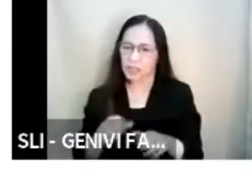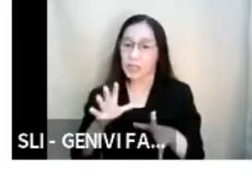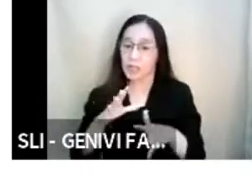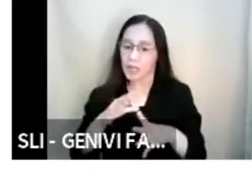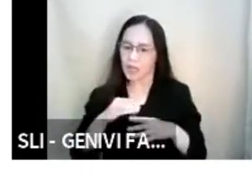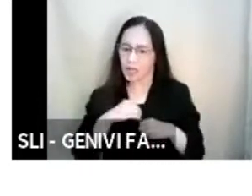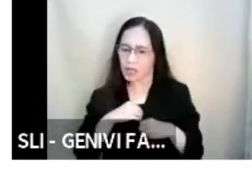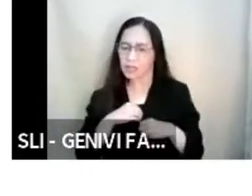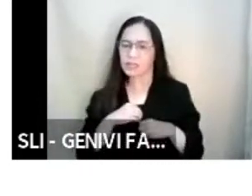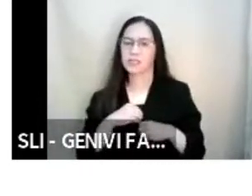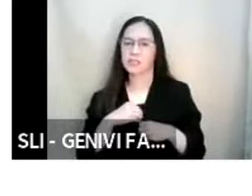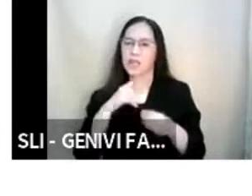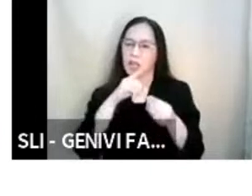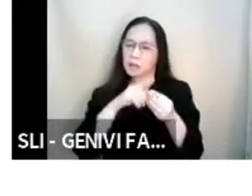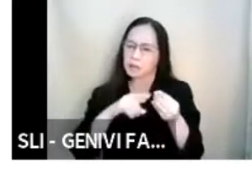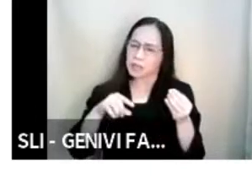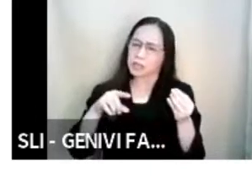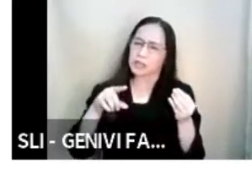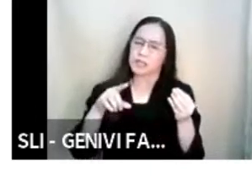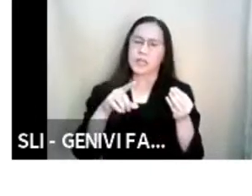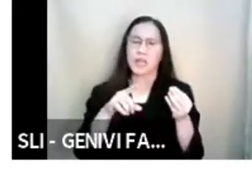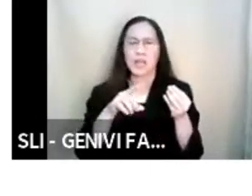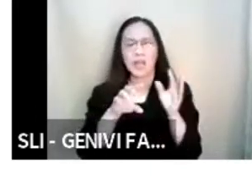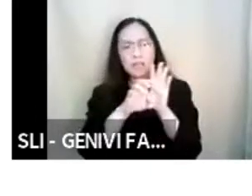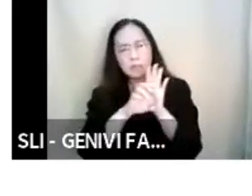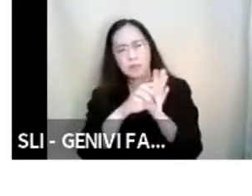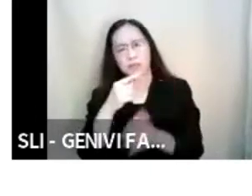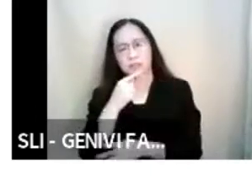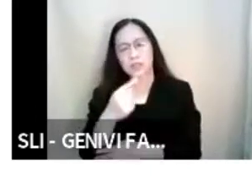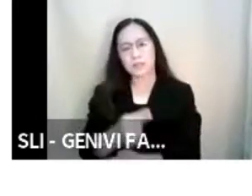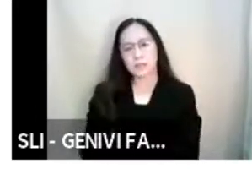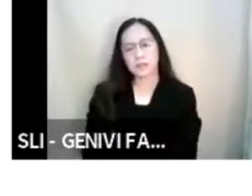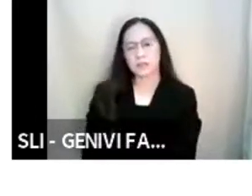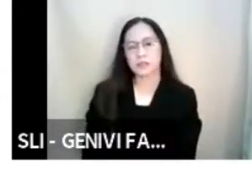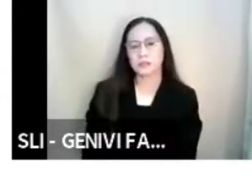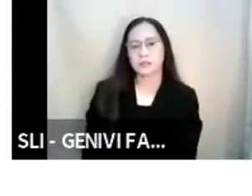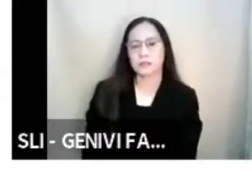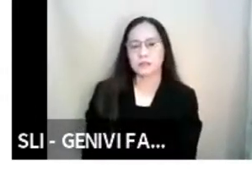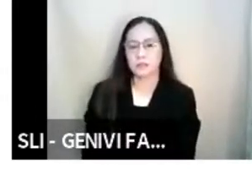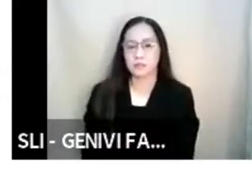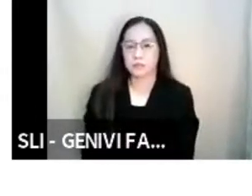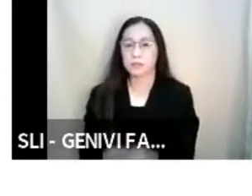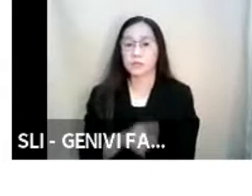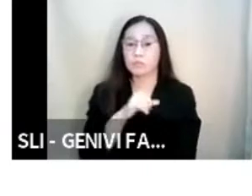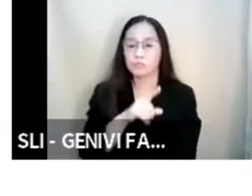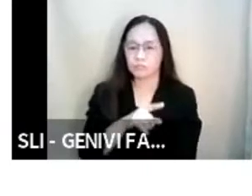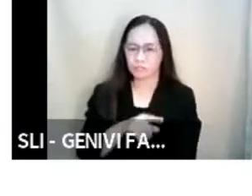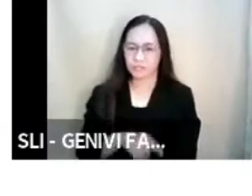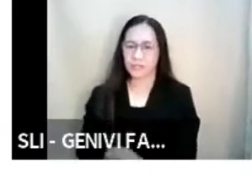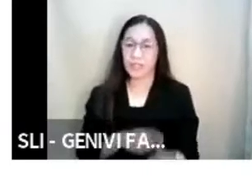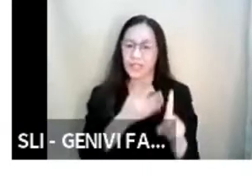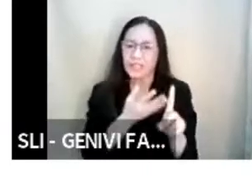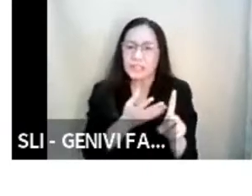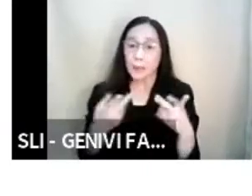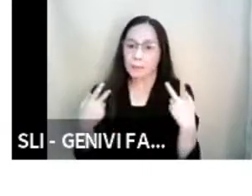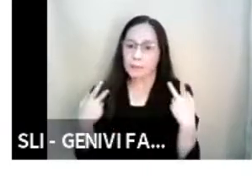Kung halimbawa sinabi sa kanya na, um, ano, Peter, medyo may konting mali